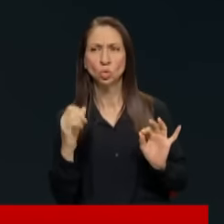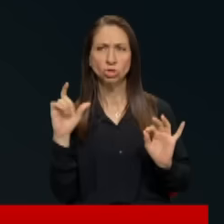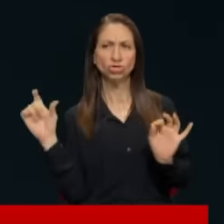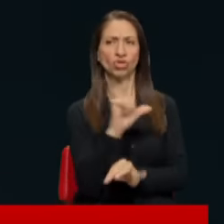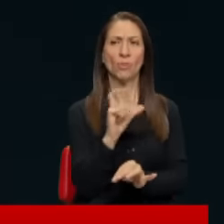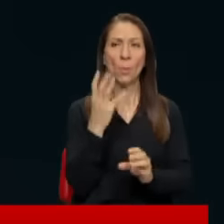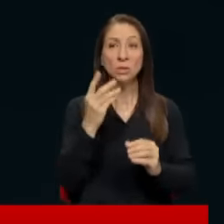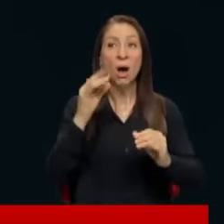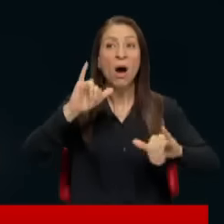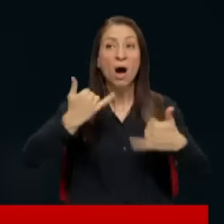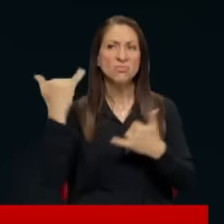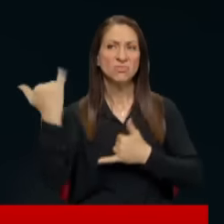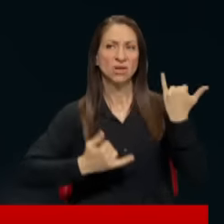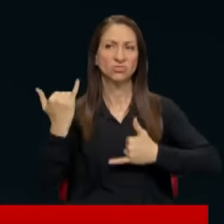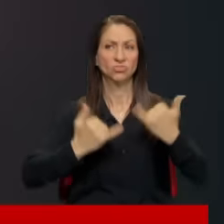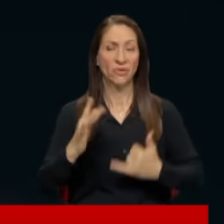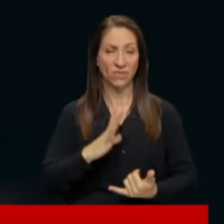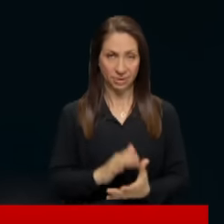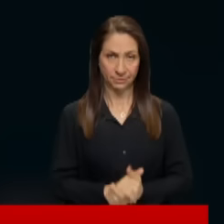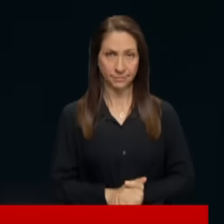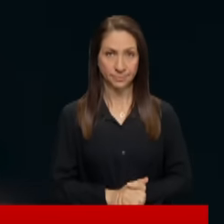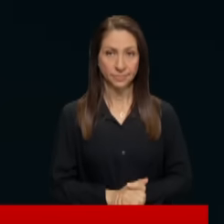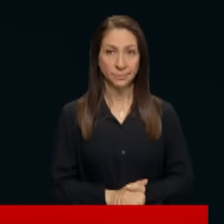tartışmalar yaşandı.